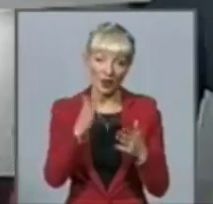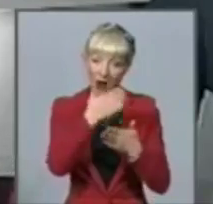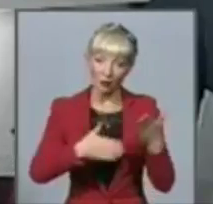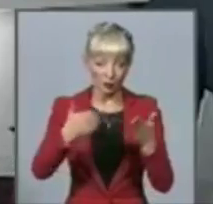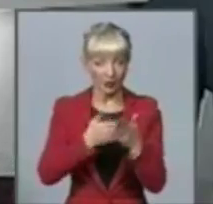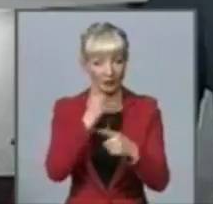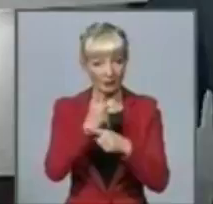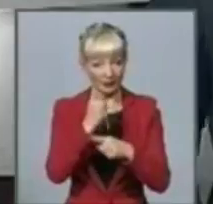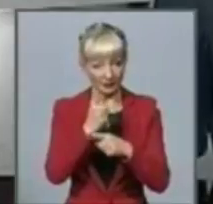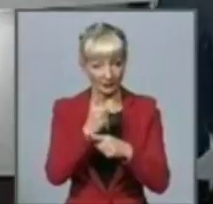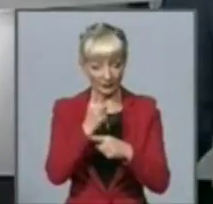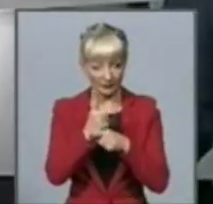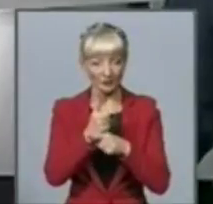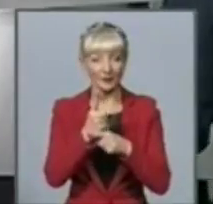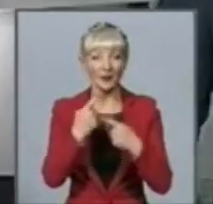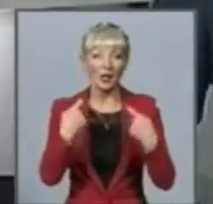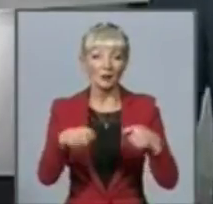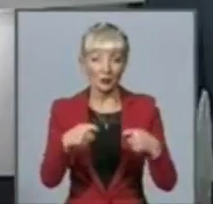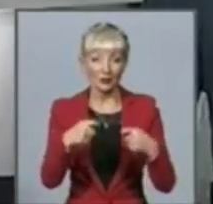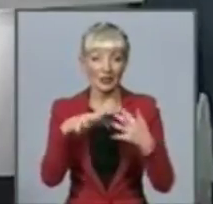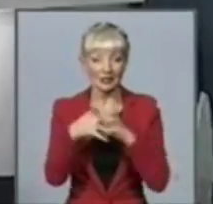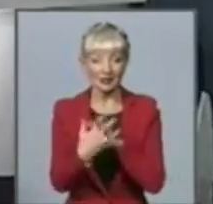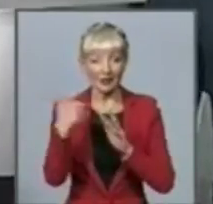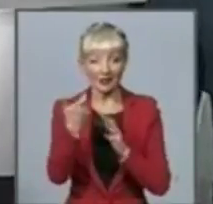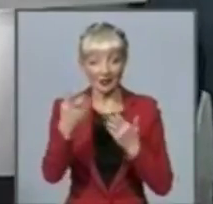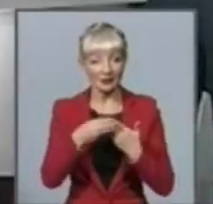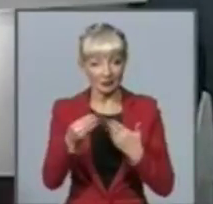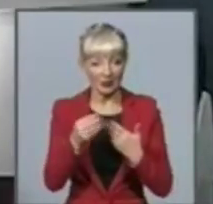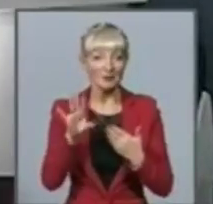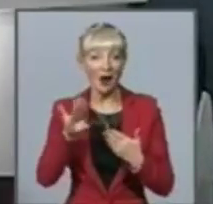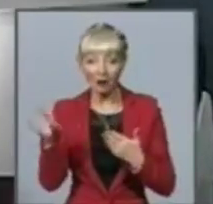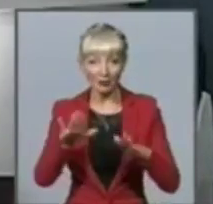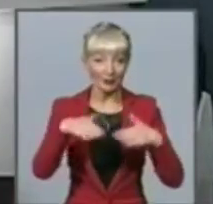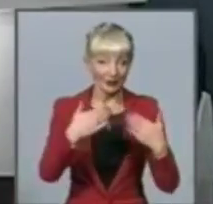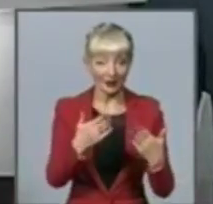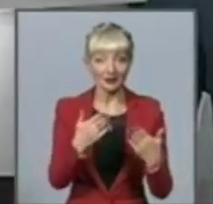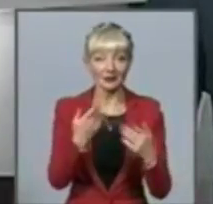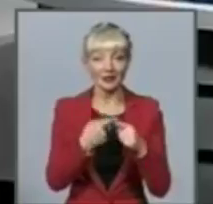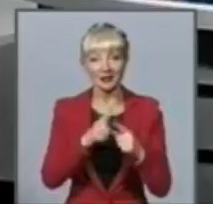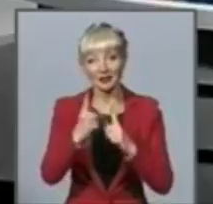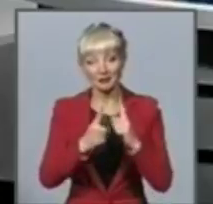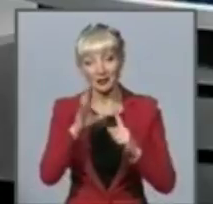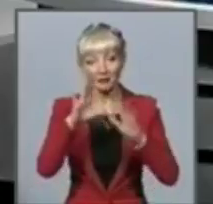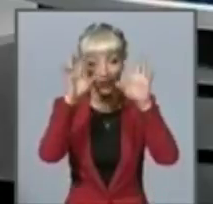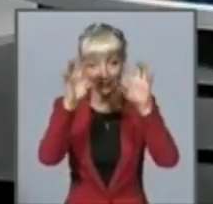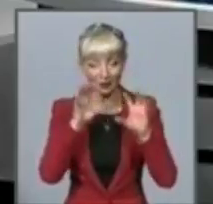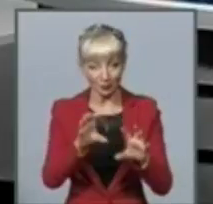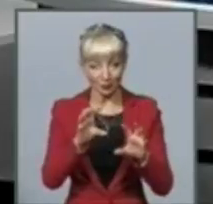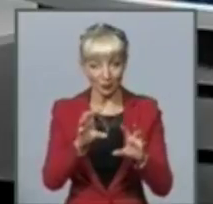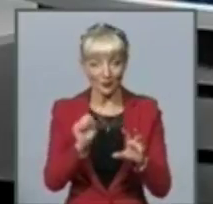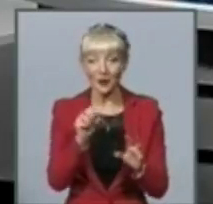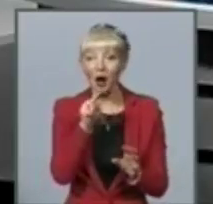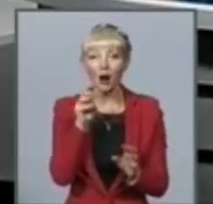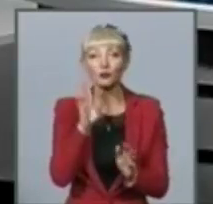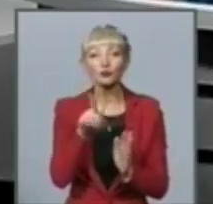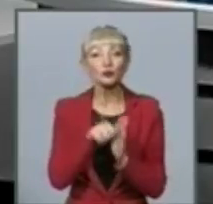продаж сільськогосподарських угідь і землі. В той же час ви пропонуєте внести певні зміни до Конституції. В чому вони будуть